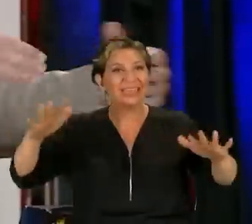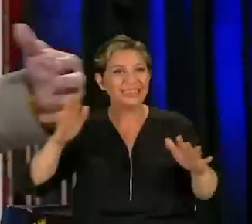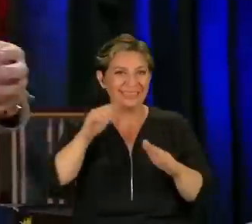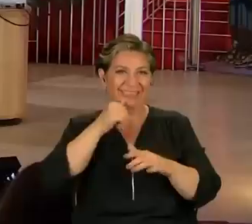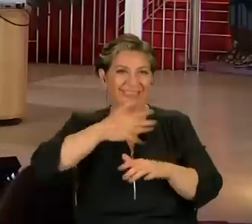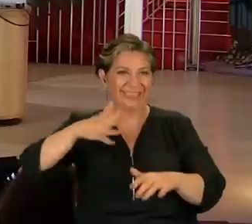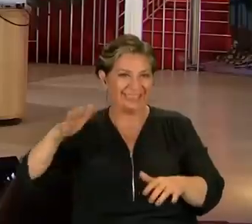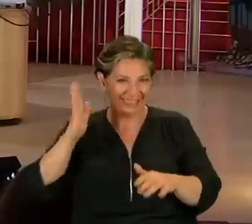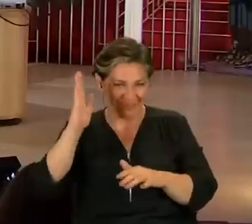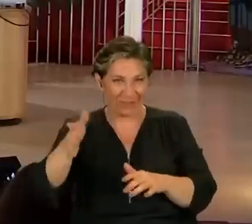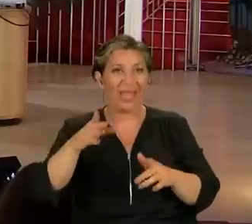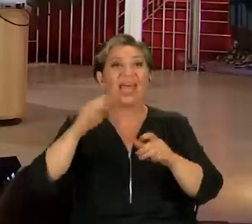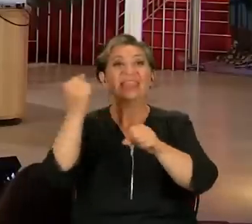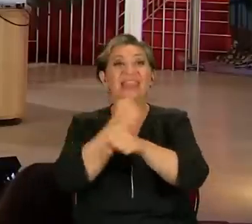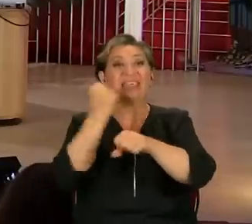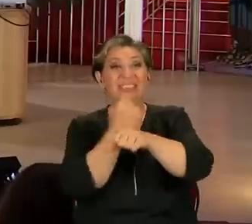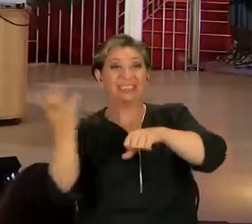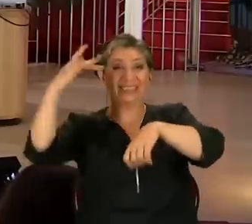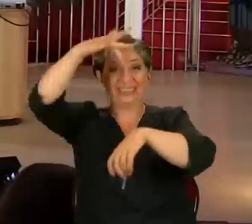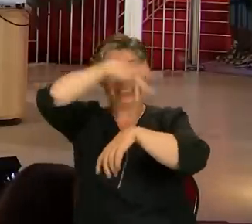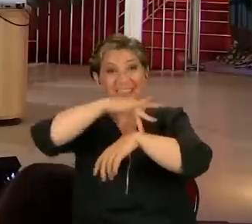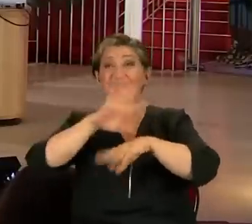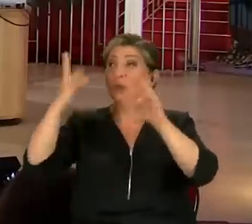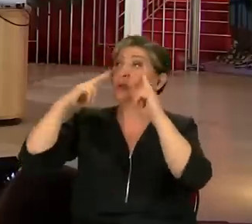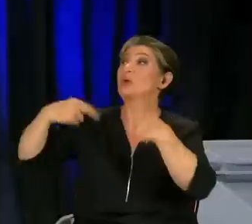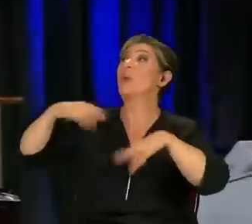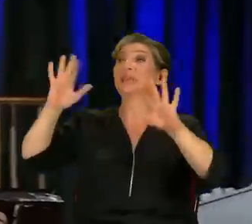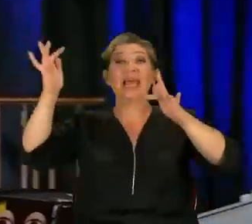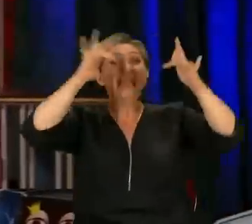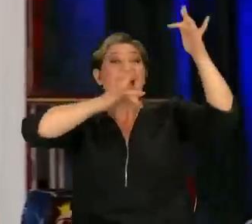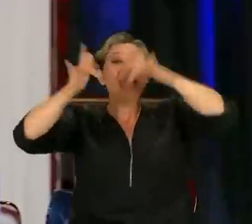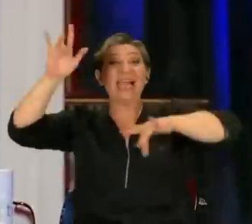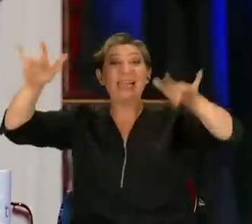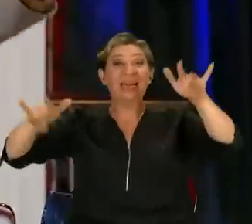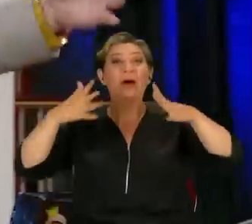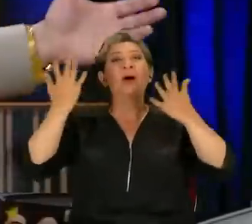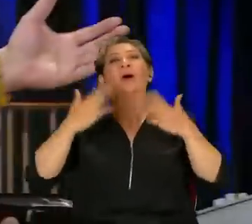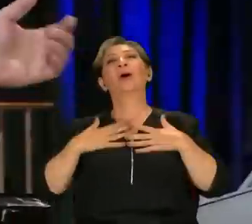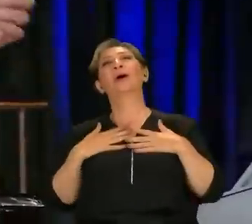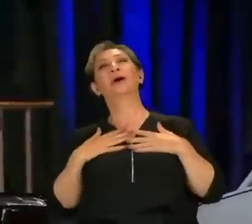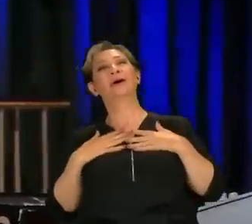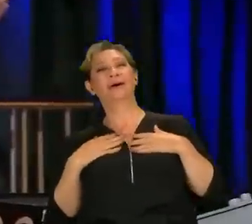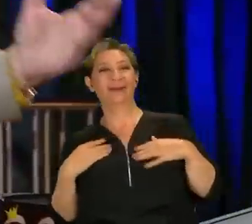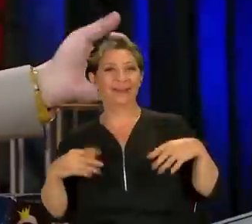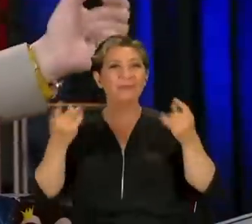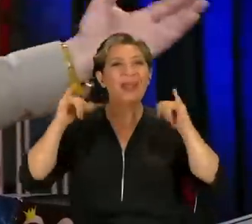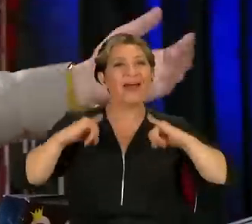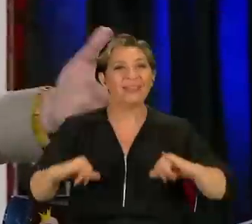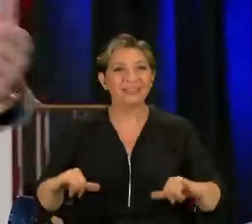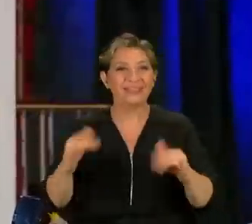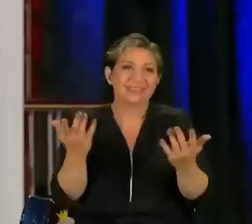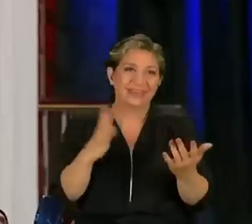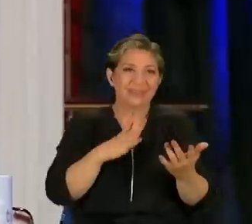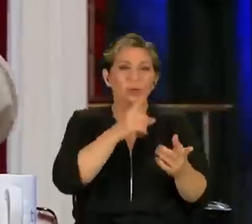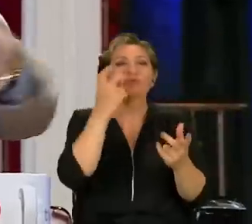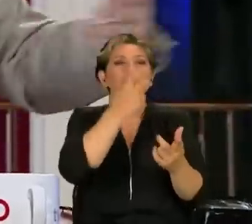gidiyorlar. Kayalıklara çıkıyorlar. Kimsenin olmadığı yerleri buluyorlar böyle bir. Oh, hani bir ferahlık.